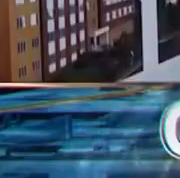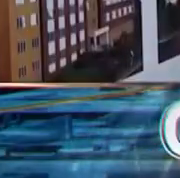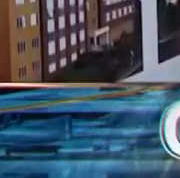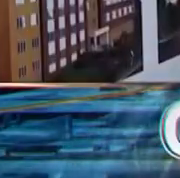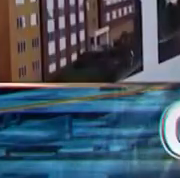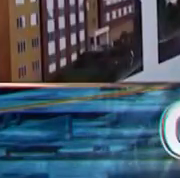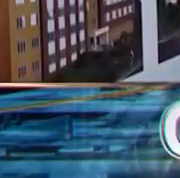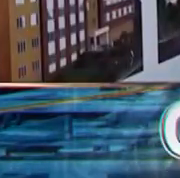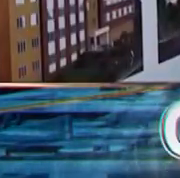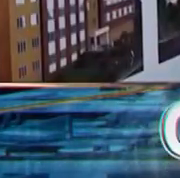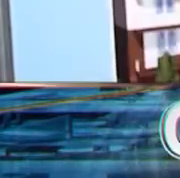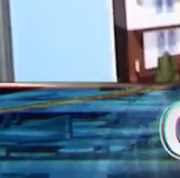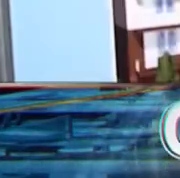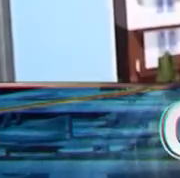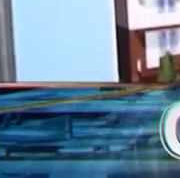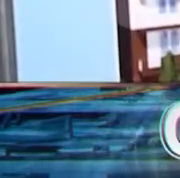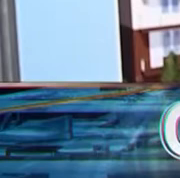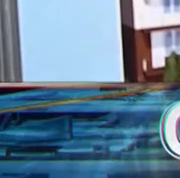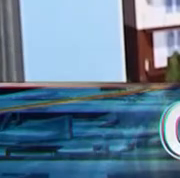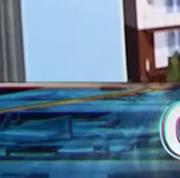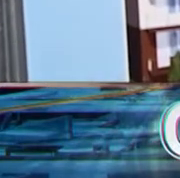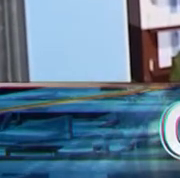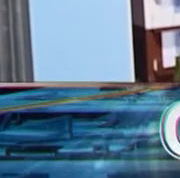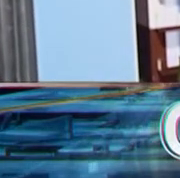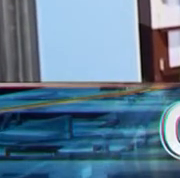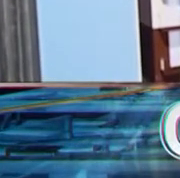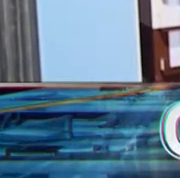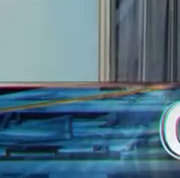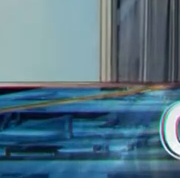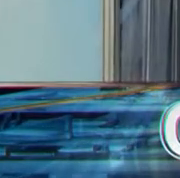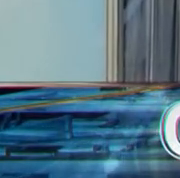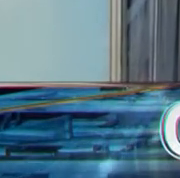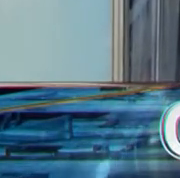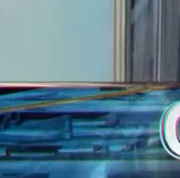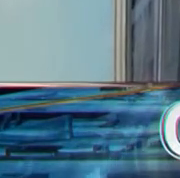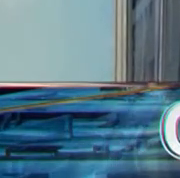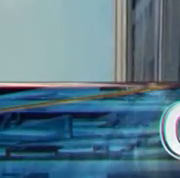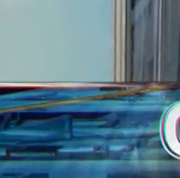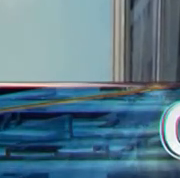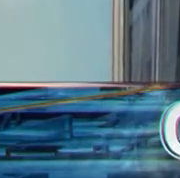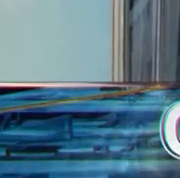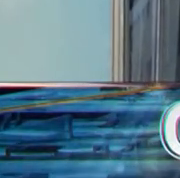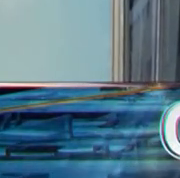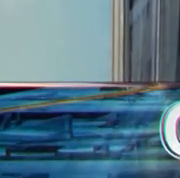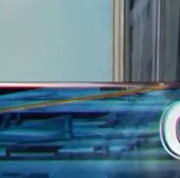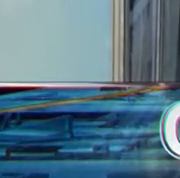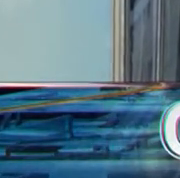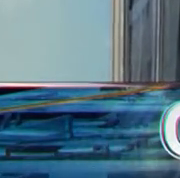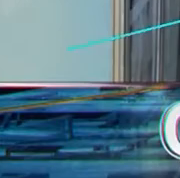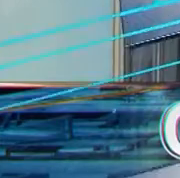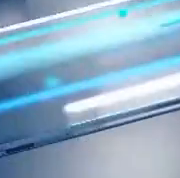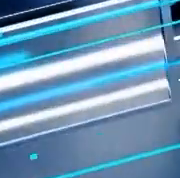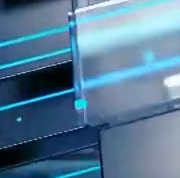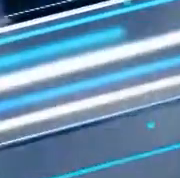строительный бум в талдыкоргане планируется возведение ряда социально значимых объектов проекты представили акима области